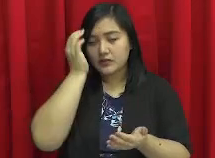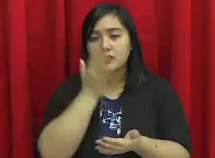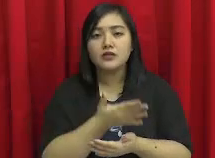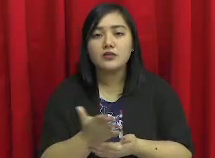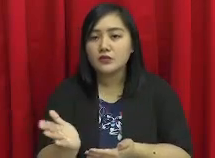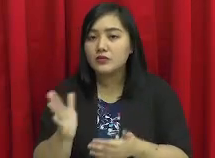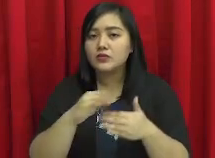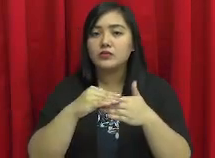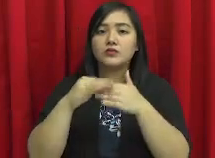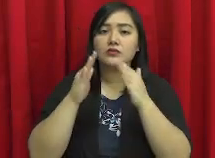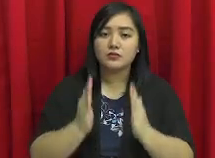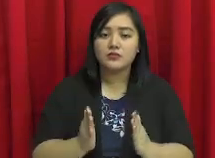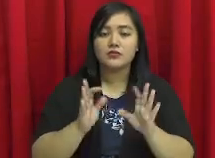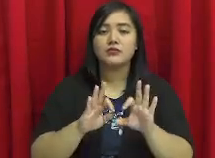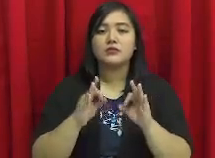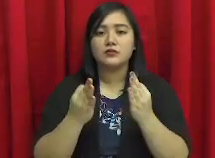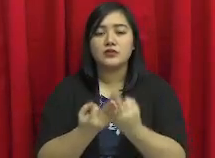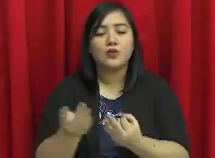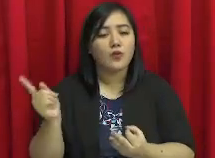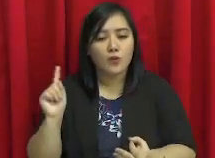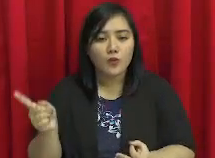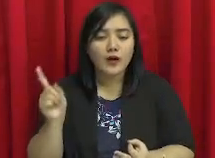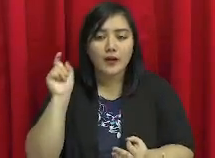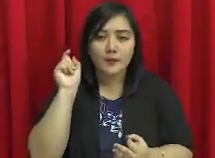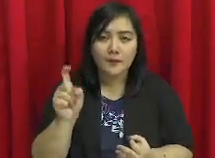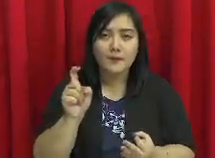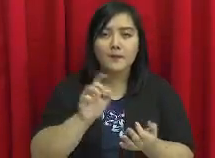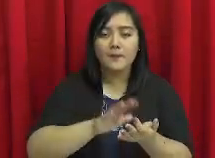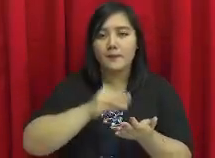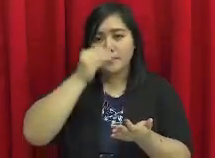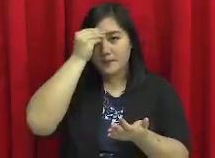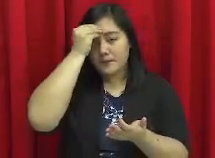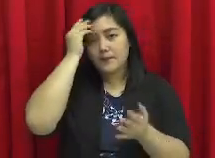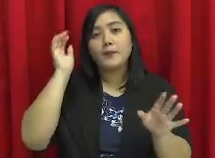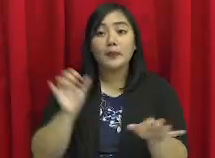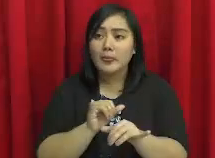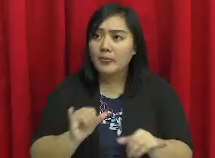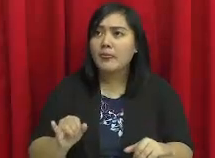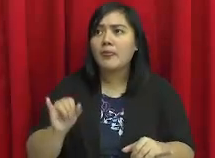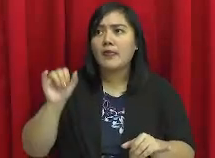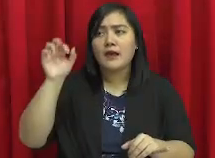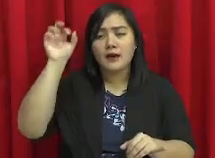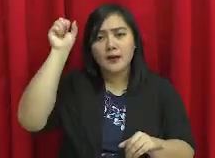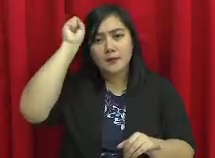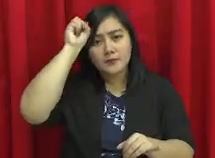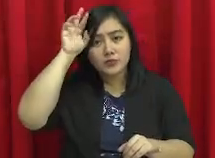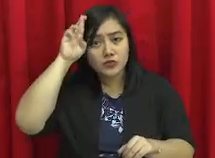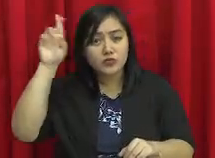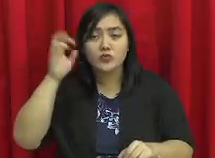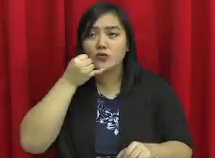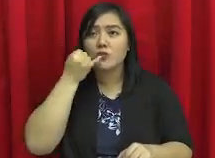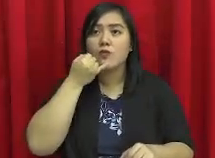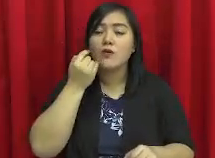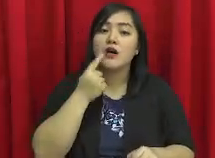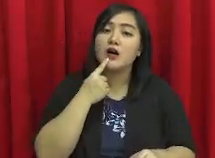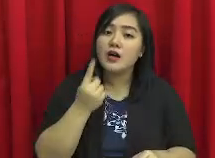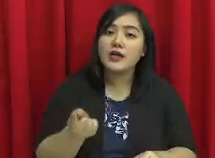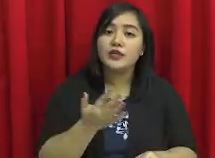ng tahanan, ano yung dapat nating punan? Kaya nga sabi nga ni Sir Jao, tayo dapat leader ng tahanan ang nagbibigay